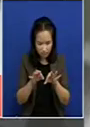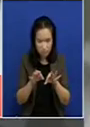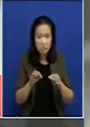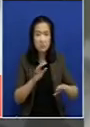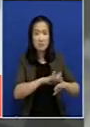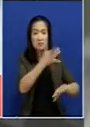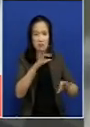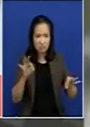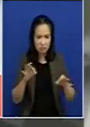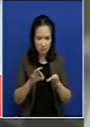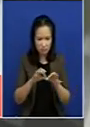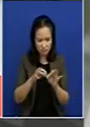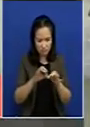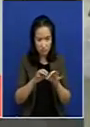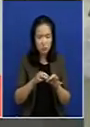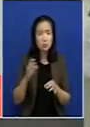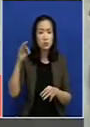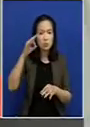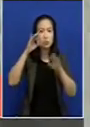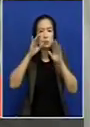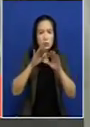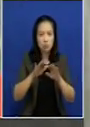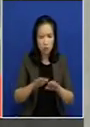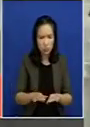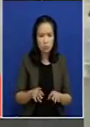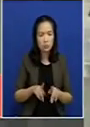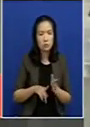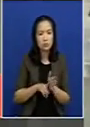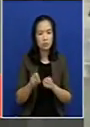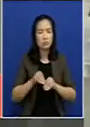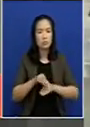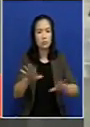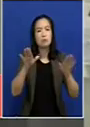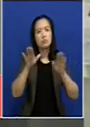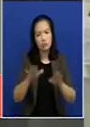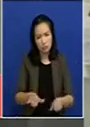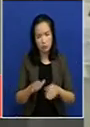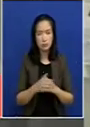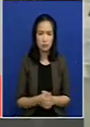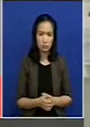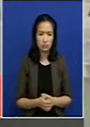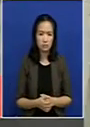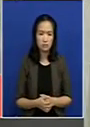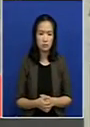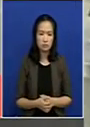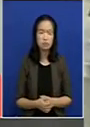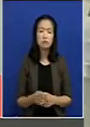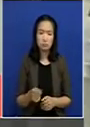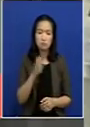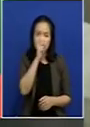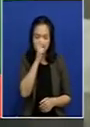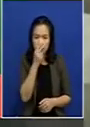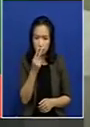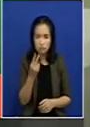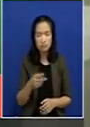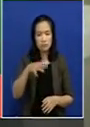ธรรมชาติเพื่อลดประชากรยุงบนโลกและช่วยควบคุมการแพร่ระบาดของเชื้อไวรัสซิก้าที่มียุงลายเป็นพาหะโดยผลการทดลอง